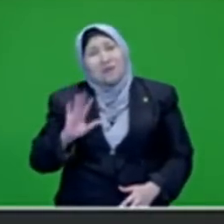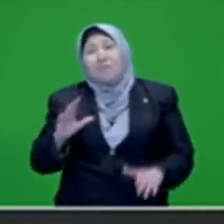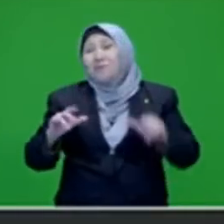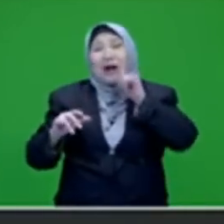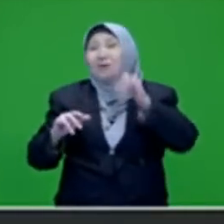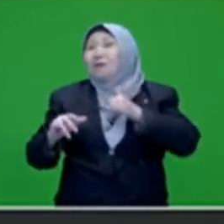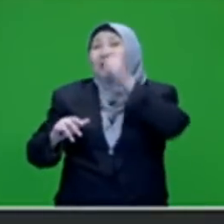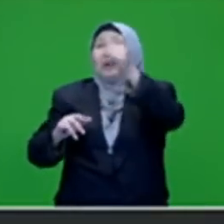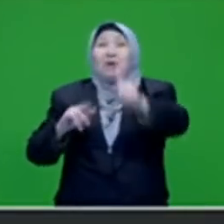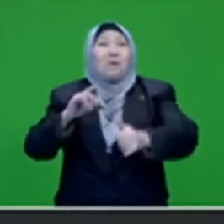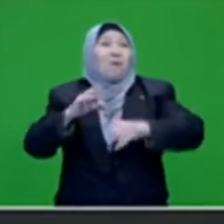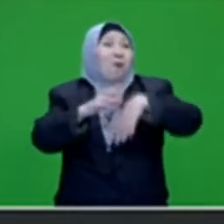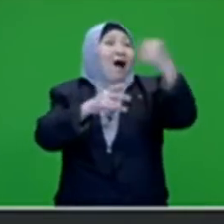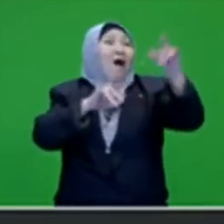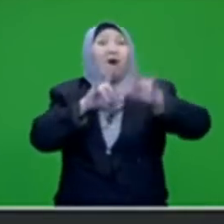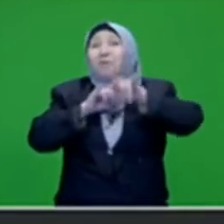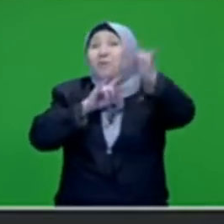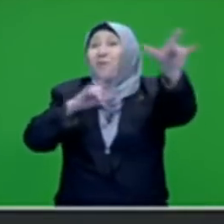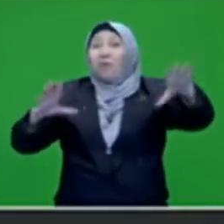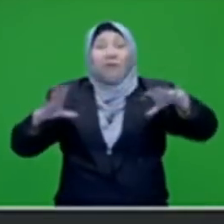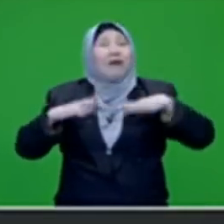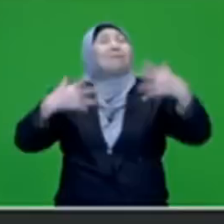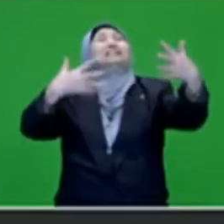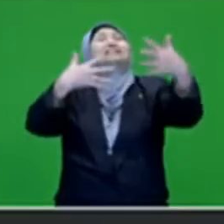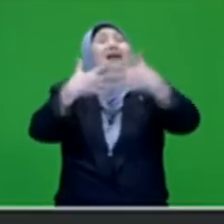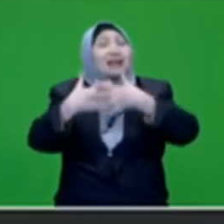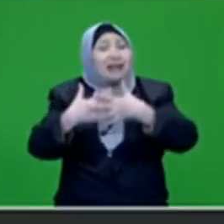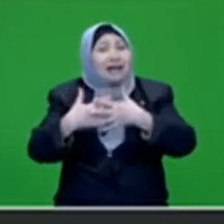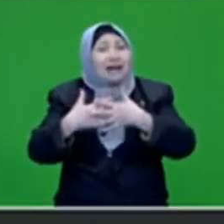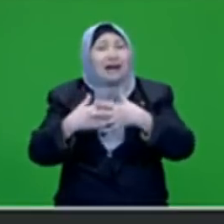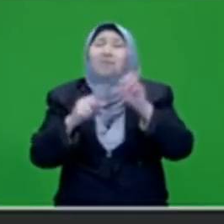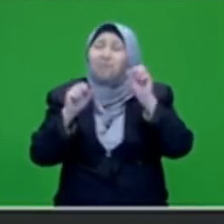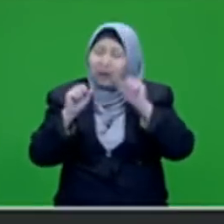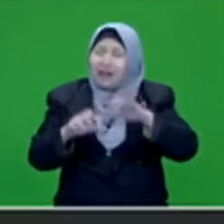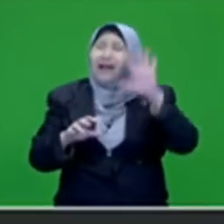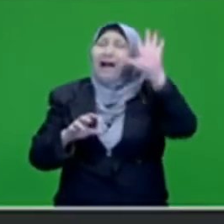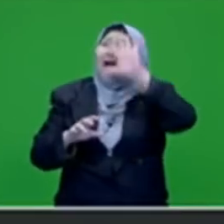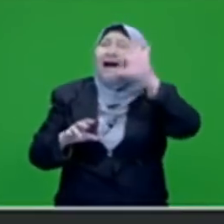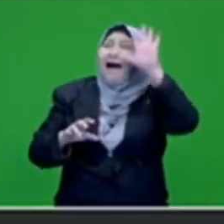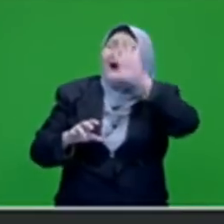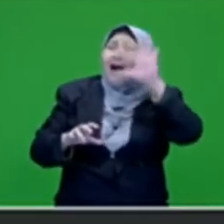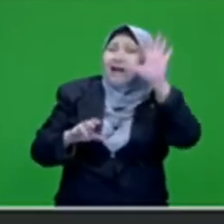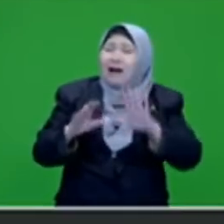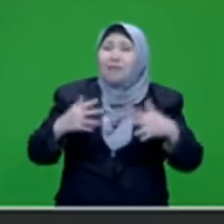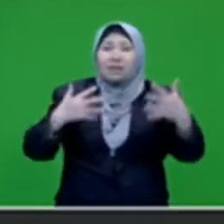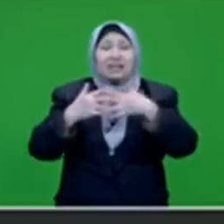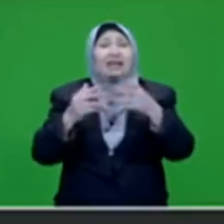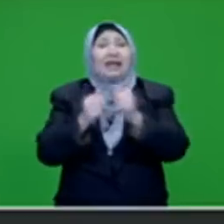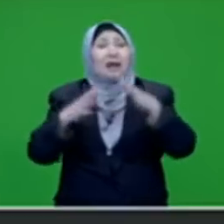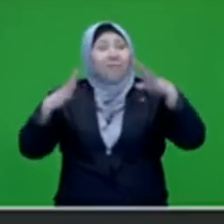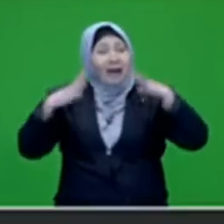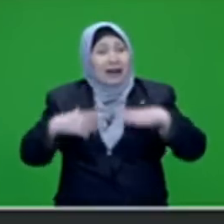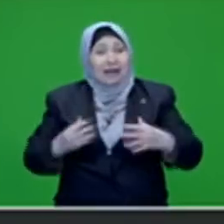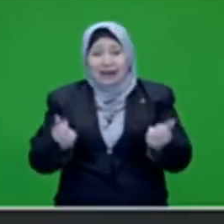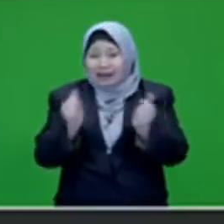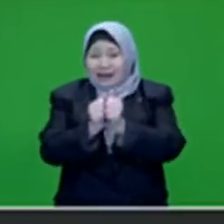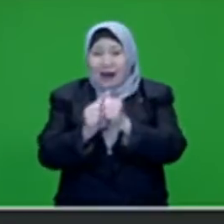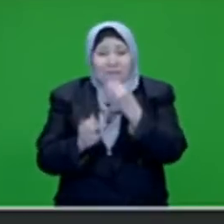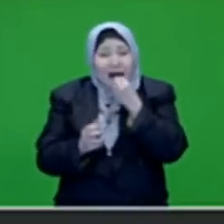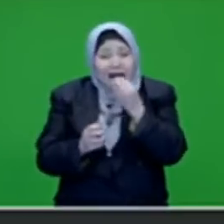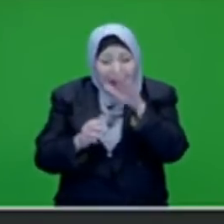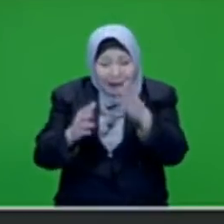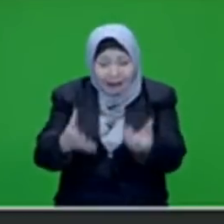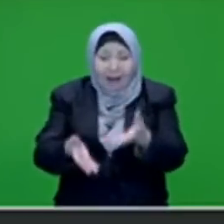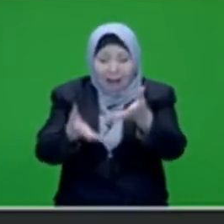pergi overseas. Penjara. You boleh agak dah penjara tu macam mana? Dengan pakaian, dengan makanan terhad, you adalah